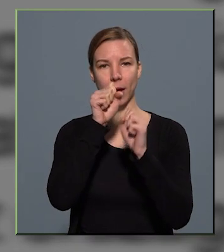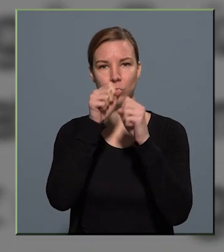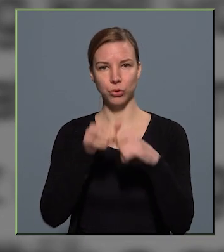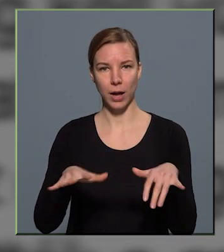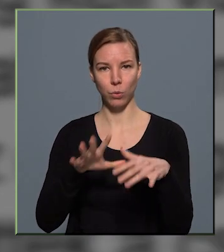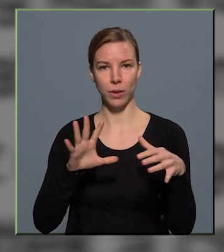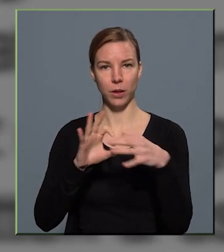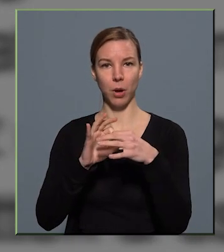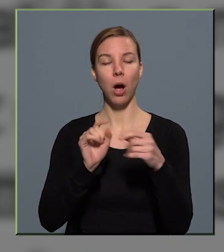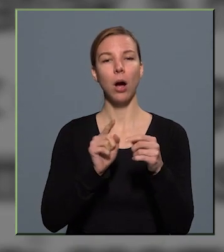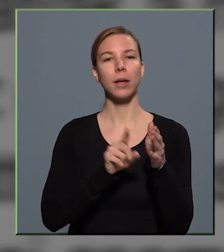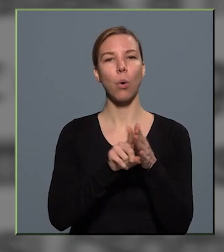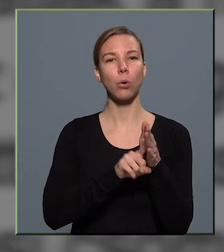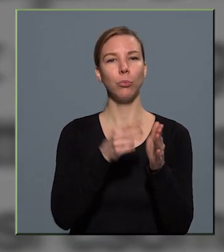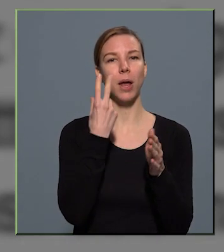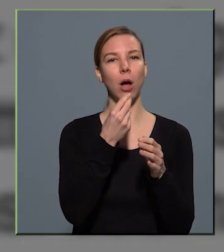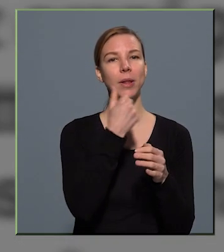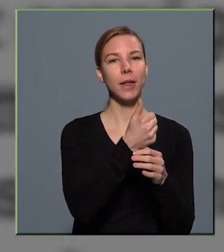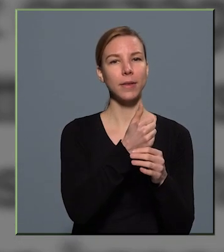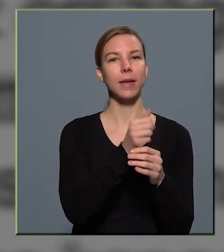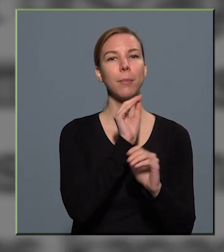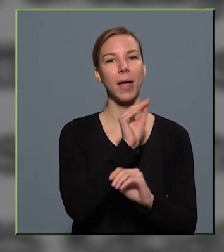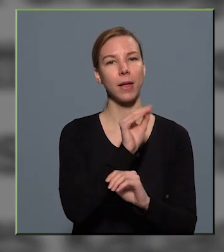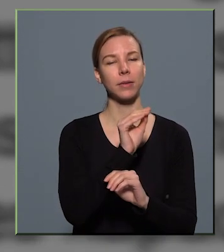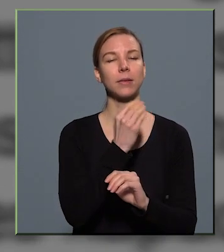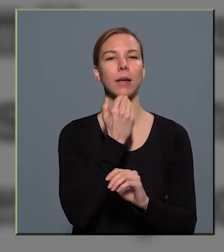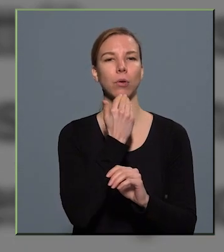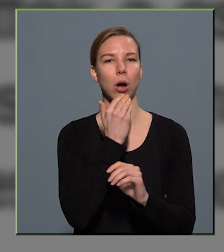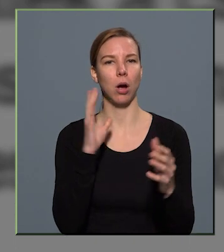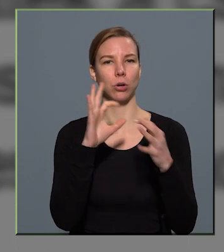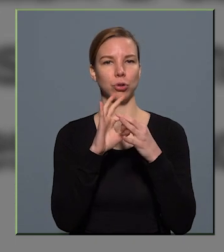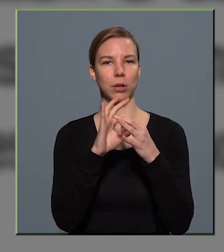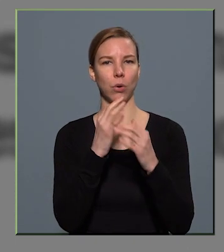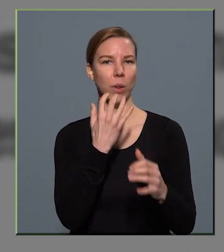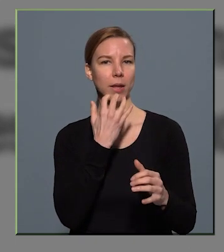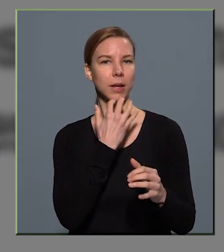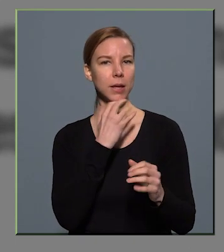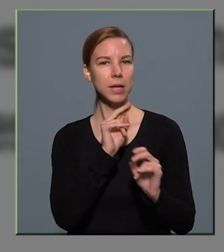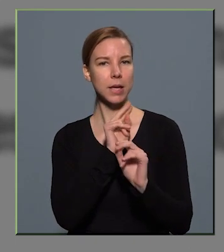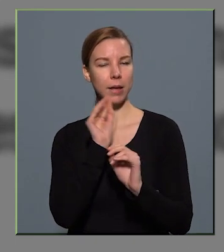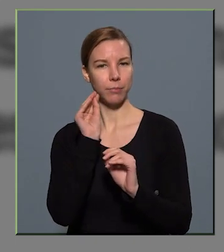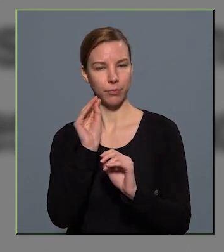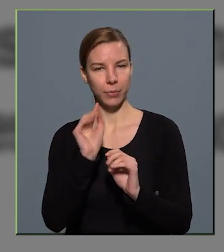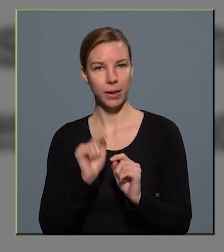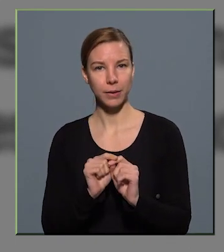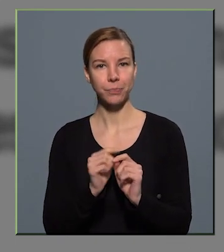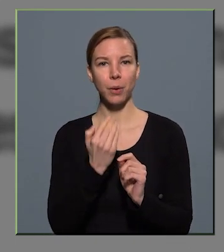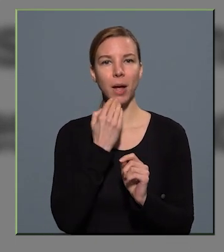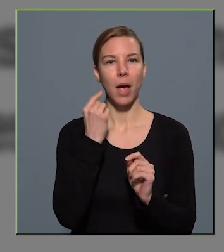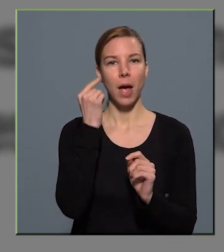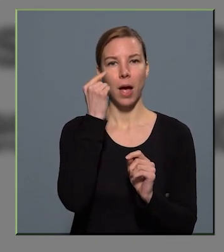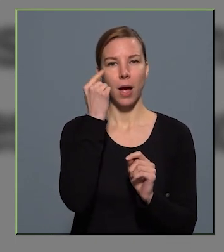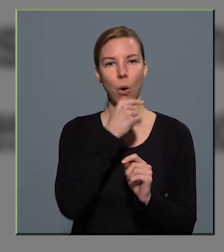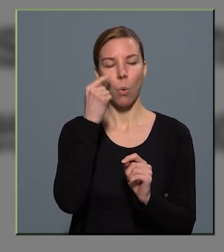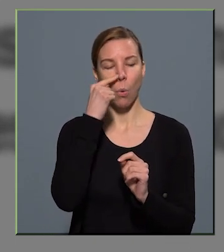október 31-ig bejelentették a csatlakozási igényüket. Az E.ON beruházási csomagja például csaknem 800